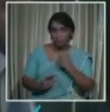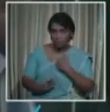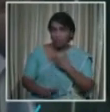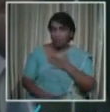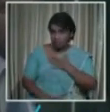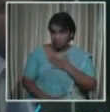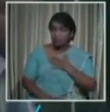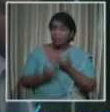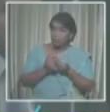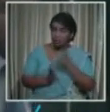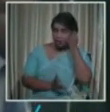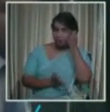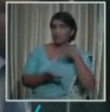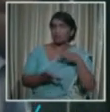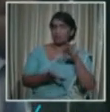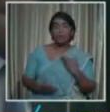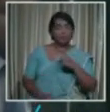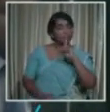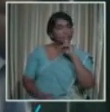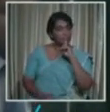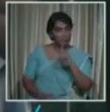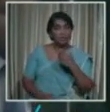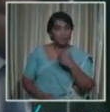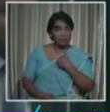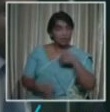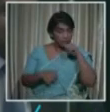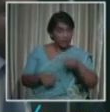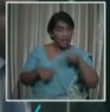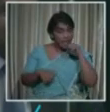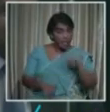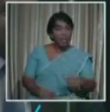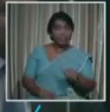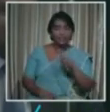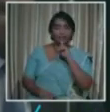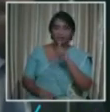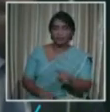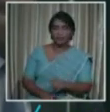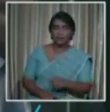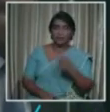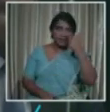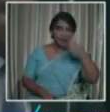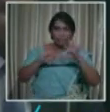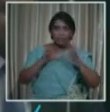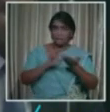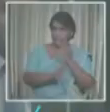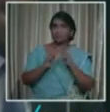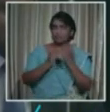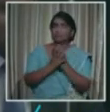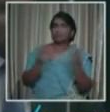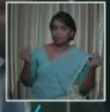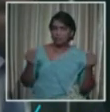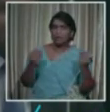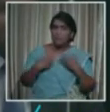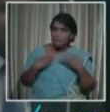මගේ ස්වයන් තීරණයක් ගත්තේ නිර්පාක්ෂික වෙන්න. මම තාම කිව්වේ ඇත්ත මොකද්ද කියන එක. මේ තෙල් ප්‍රශ්න 10 වෙනිදා විසලා විසඳන්න ඕනේ. බැරි නම් අපි